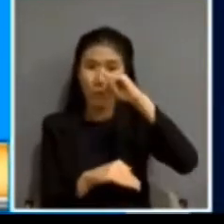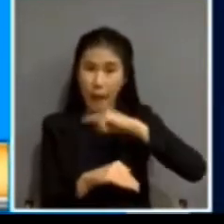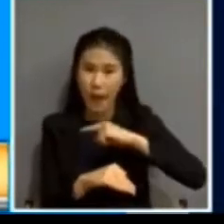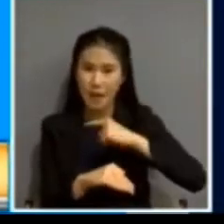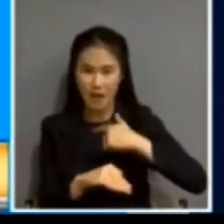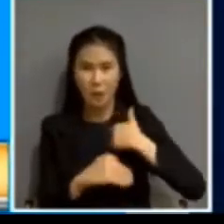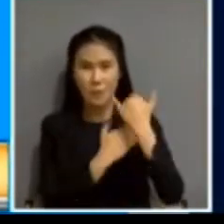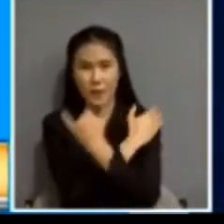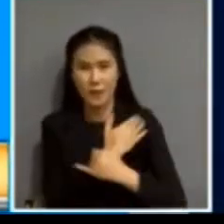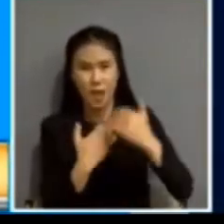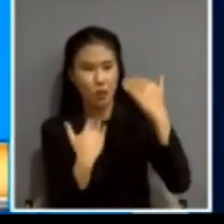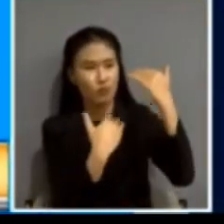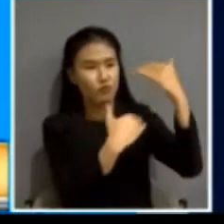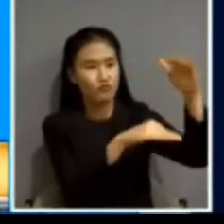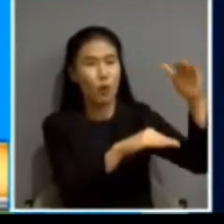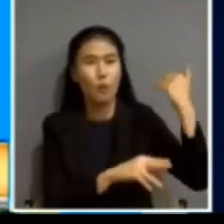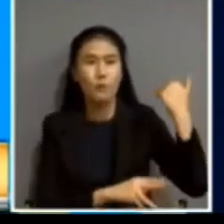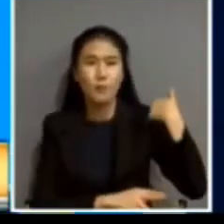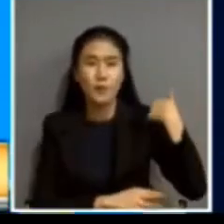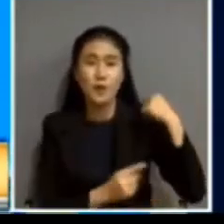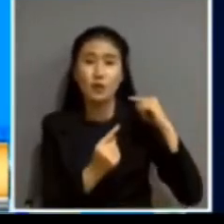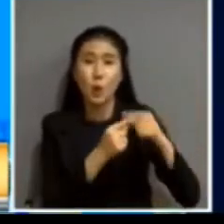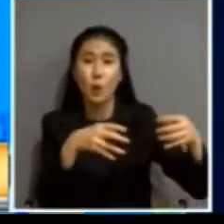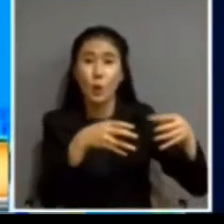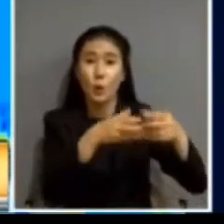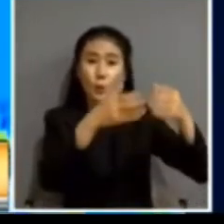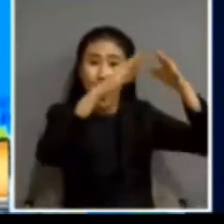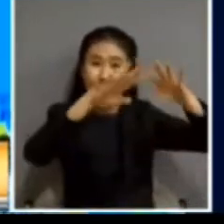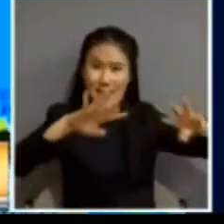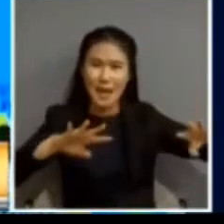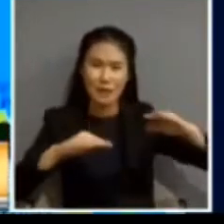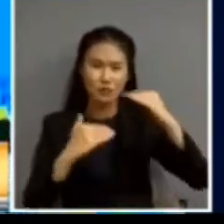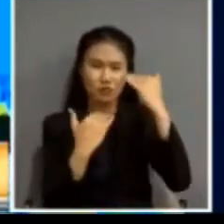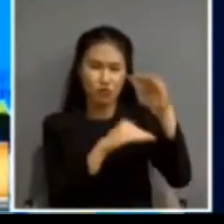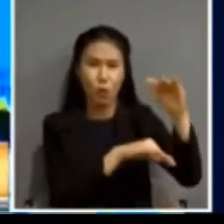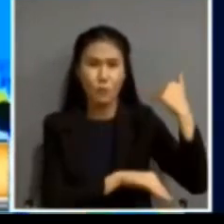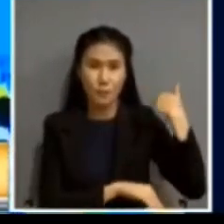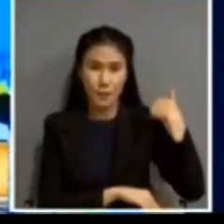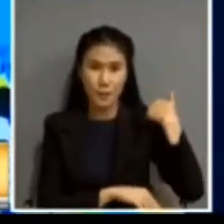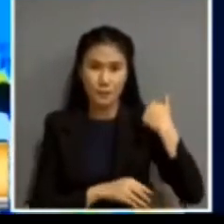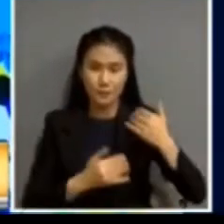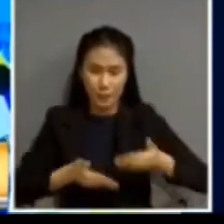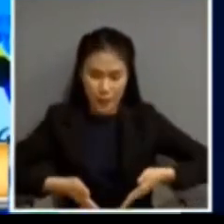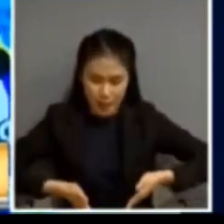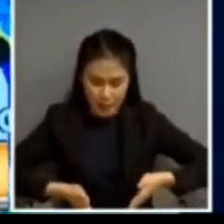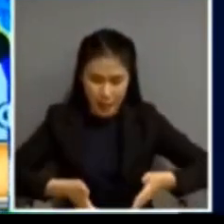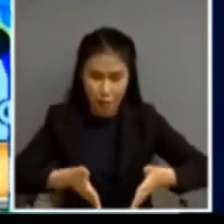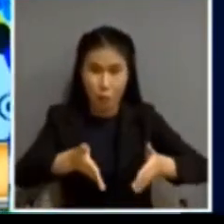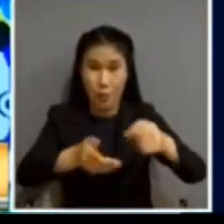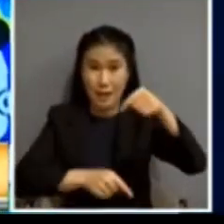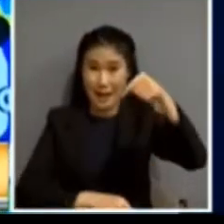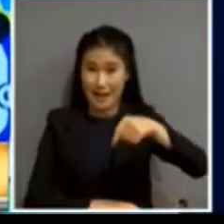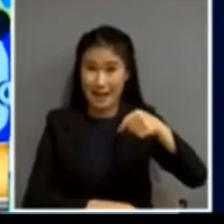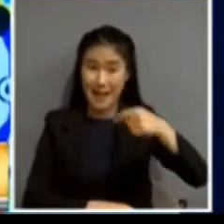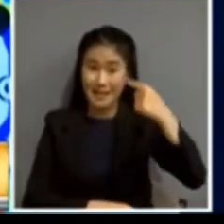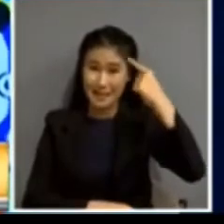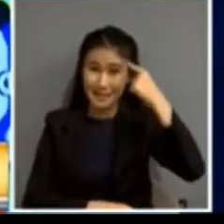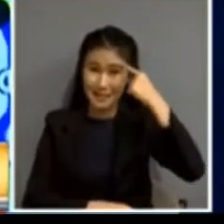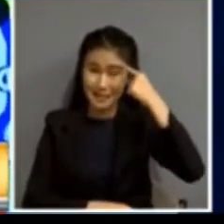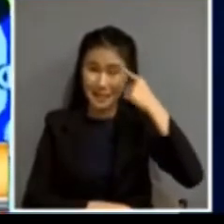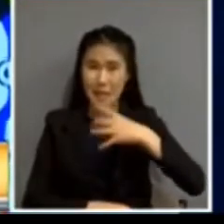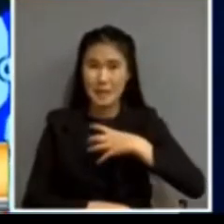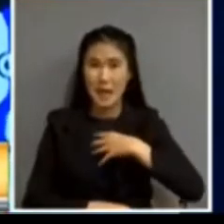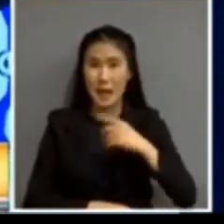ออกสู่ประเทศพื้นบ้านในกลุ่มอาเซียนนะครับถนนเส้นนี้อาจจะทำ